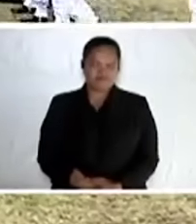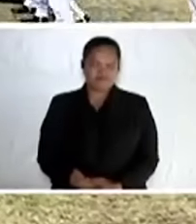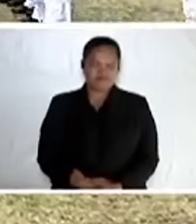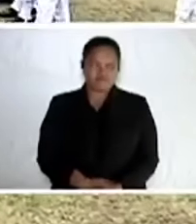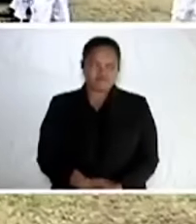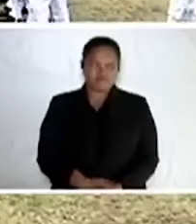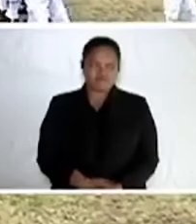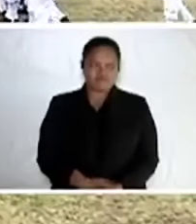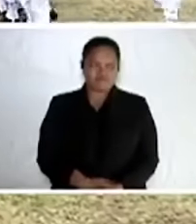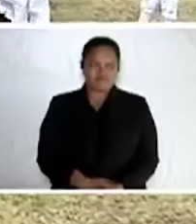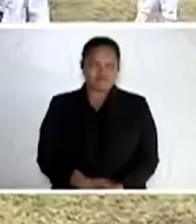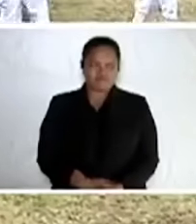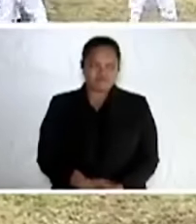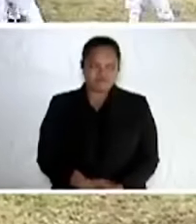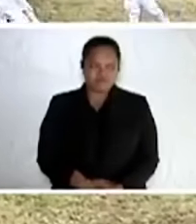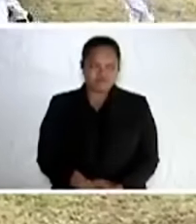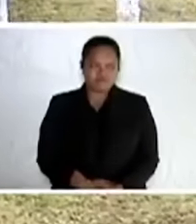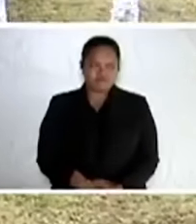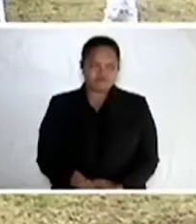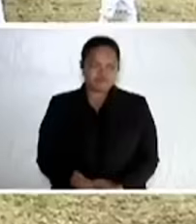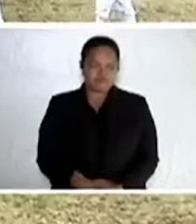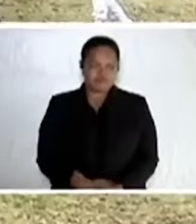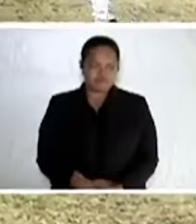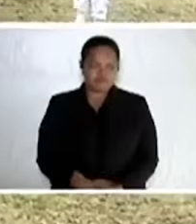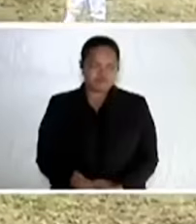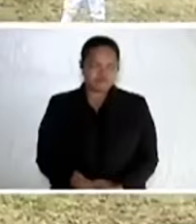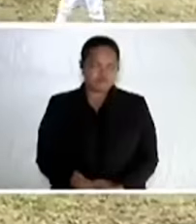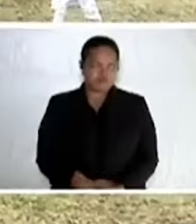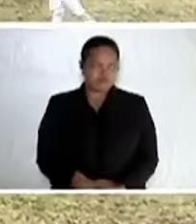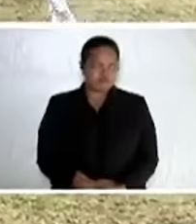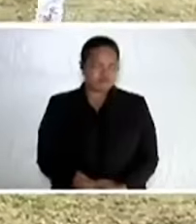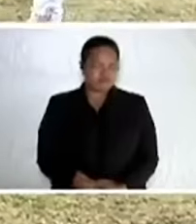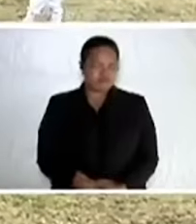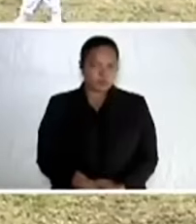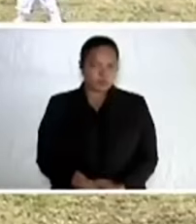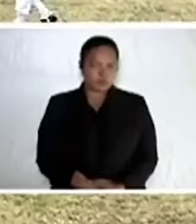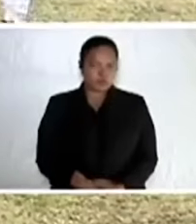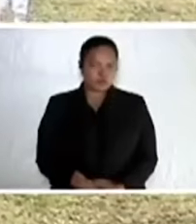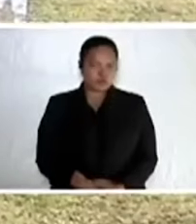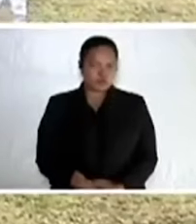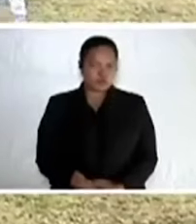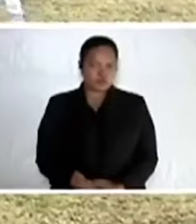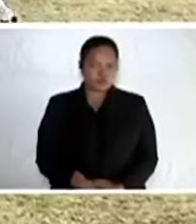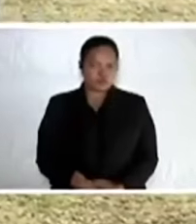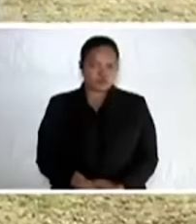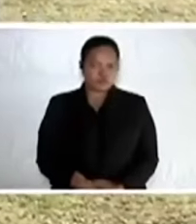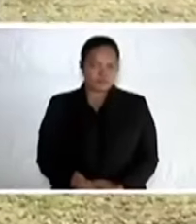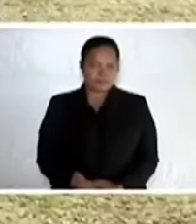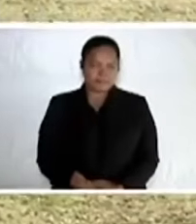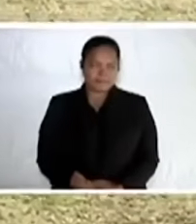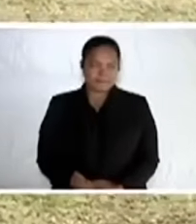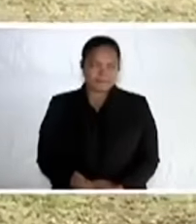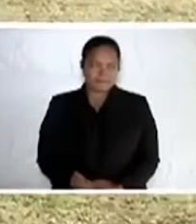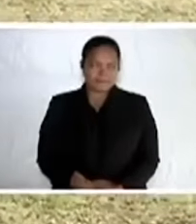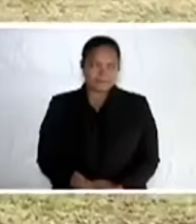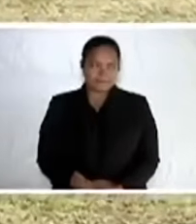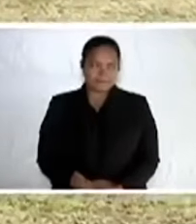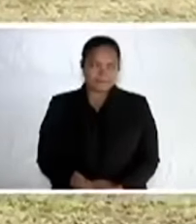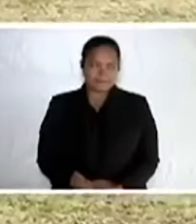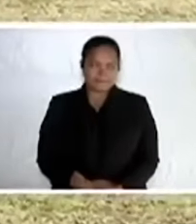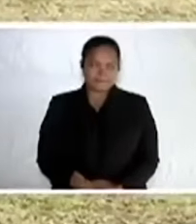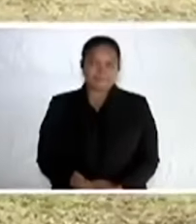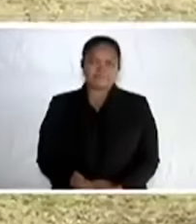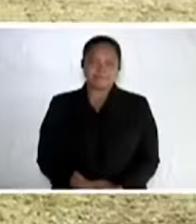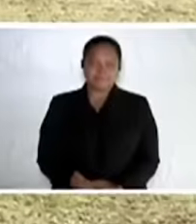हैं। और हम इनके शुक्रगुजार हैं कि ये हमारे देश के, हमारे वतन की सुरक्षा के लिए हर वक्त